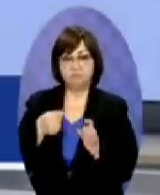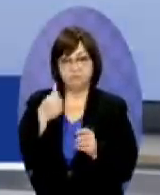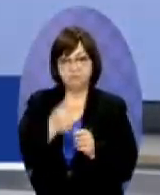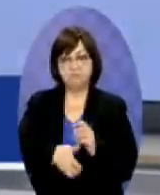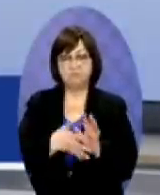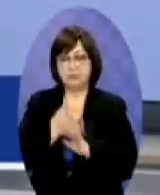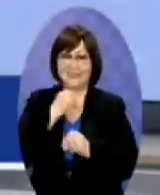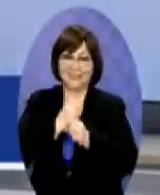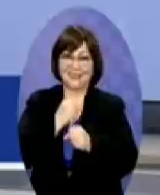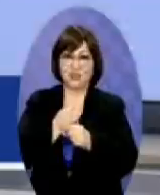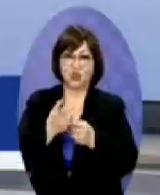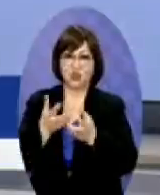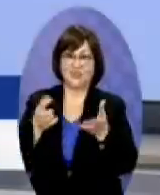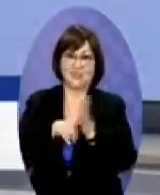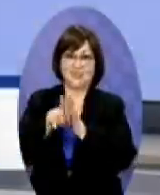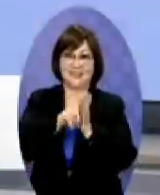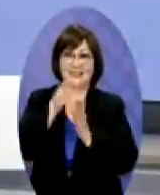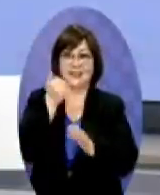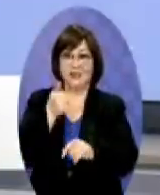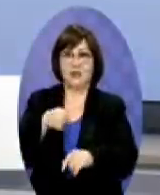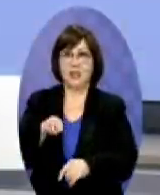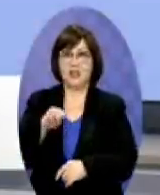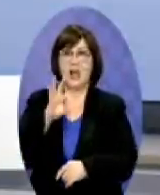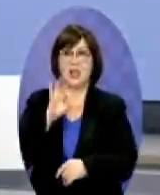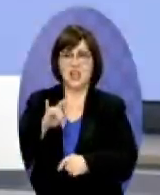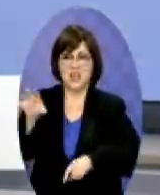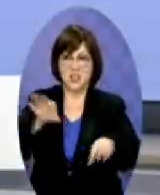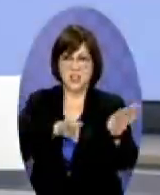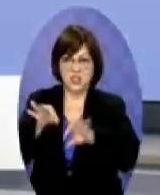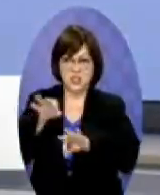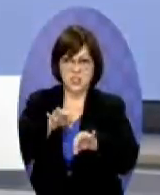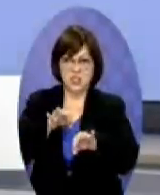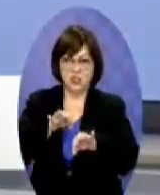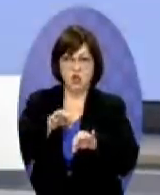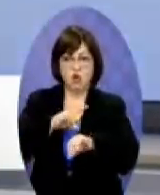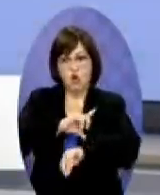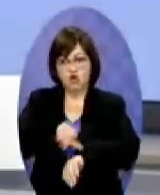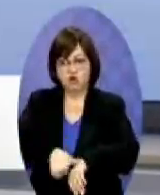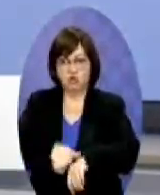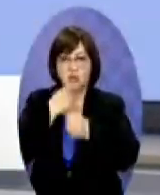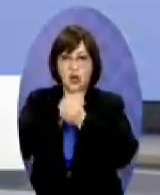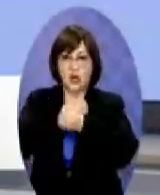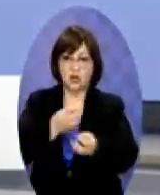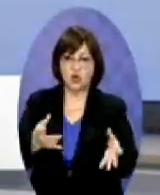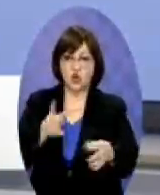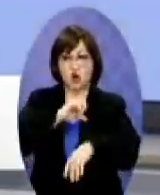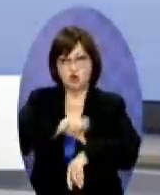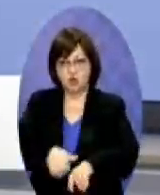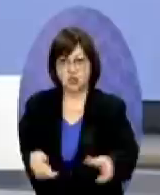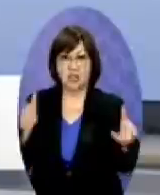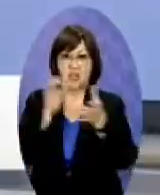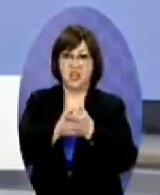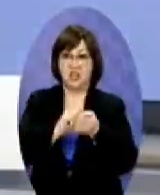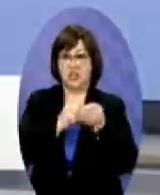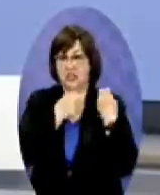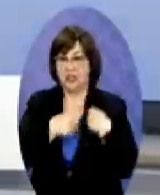тендерийн шалгалтыг бас оройтож зарласан, оройтож бас гэрээ байгуулсан, ажил нь бүр орой намар